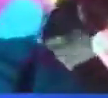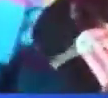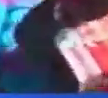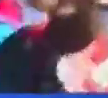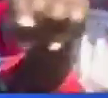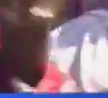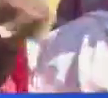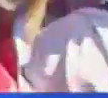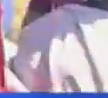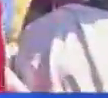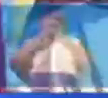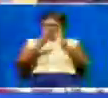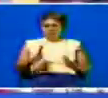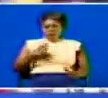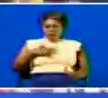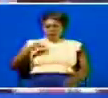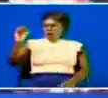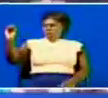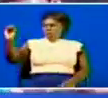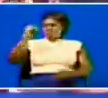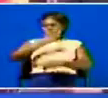Ule jamaa wetu mbele, mwalimu wetu wa nasari